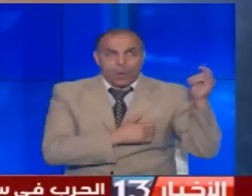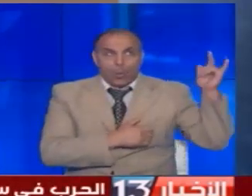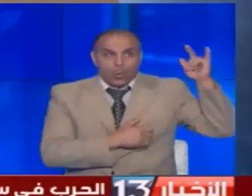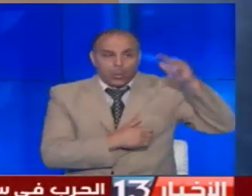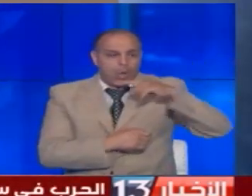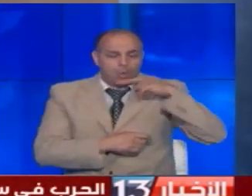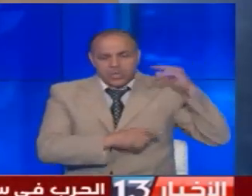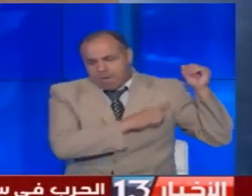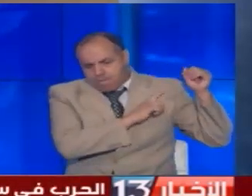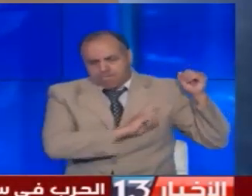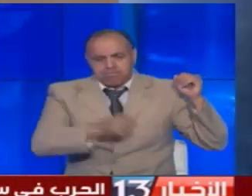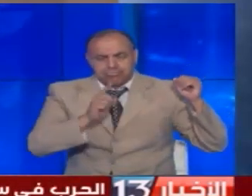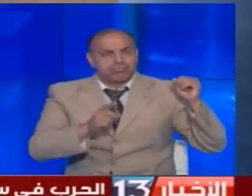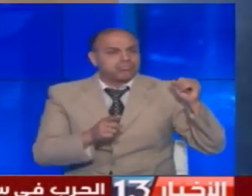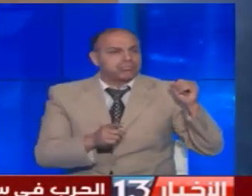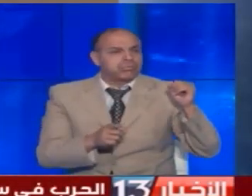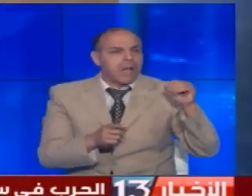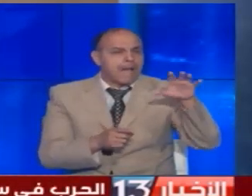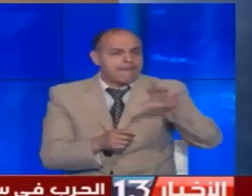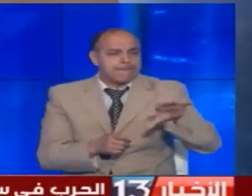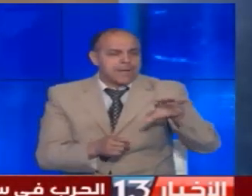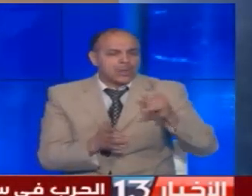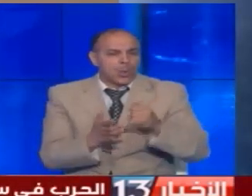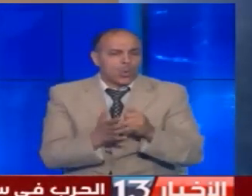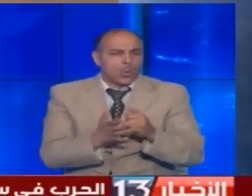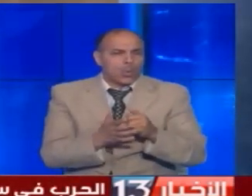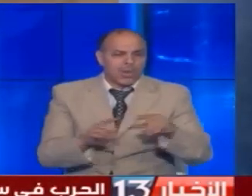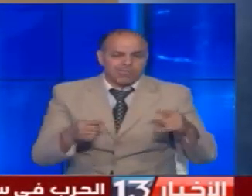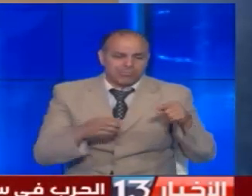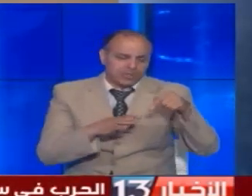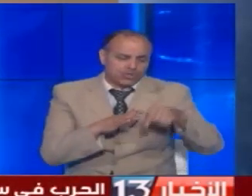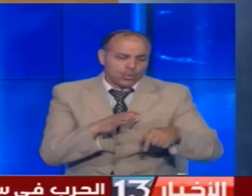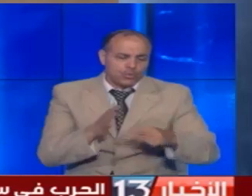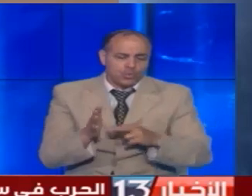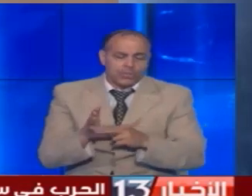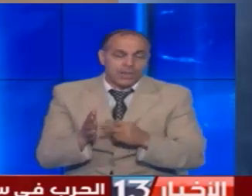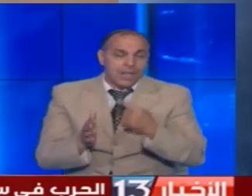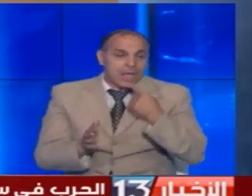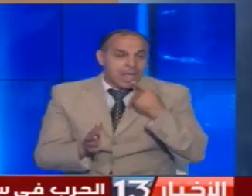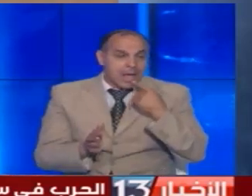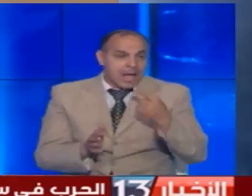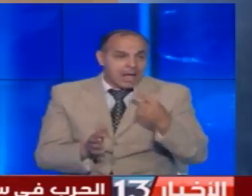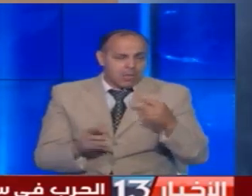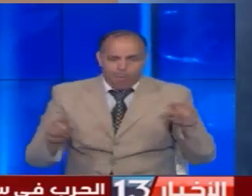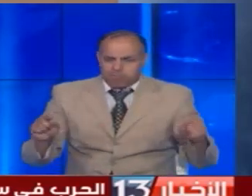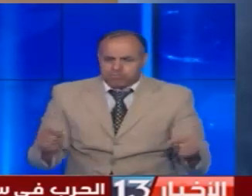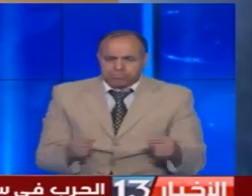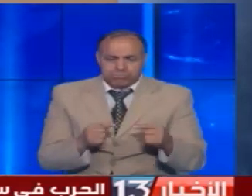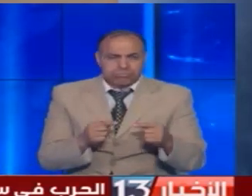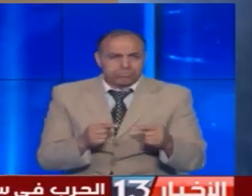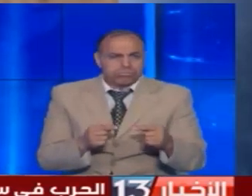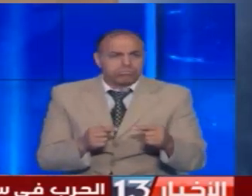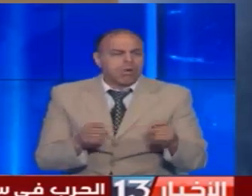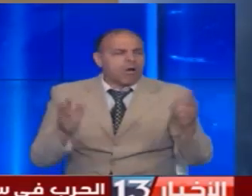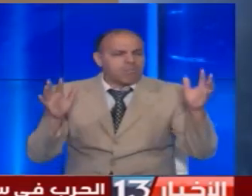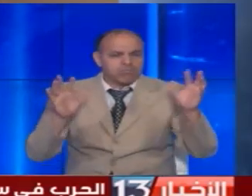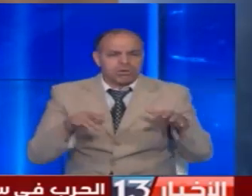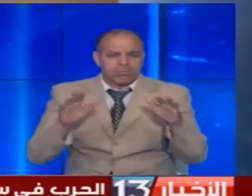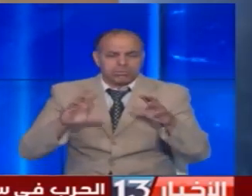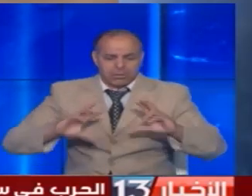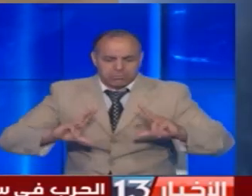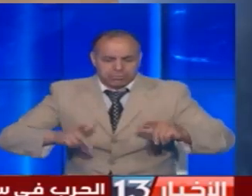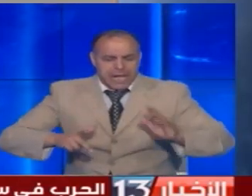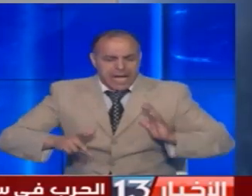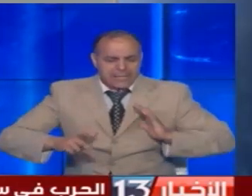الروسي للهجوم الذي شنوه في منطقة خفض التصعيد الجنوبية. وتم خلال هذه المواجهات تدمير عدد من